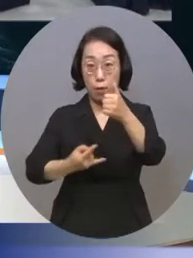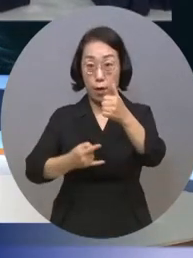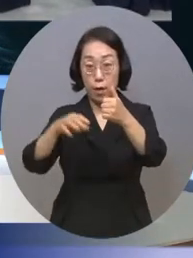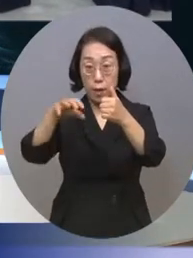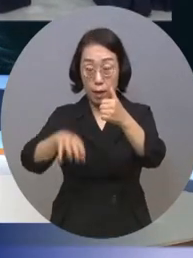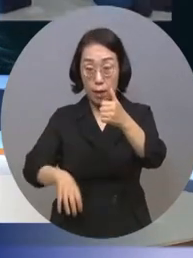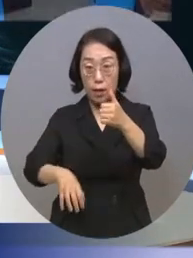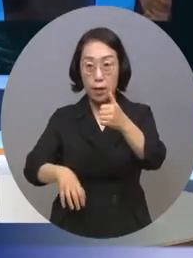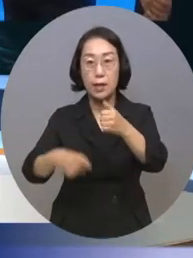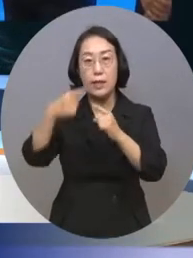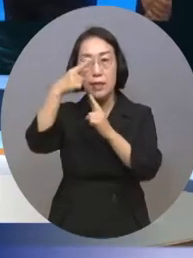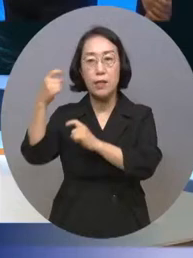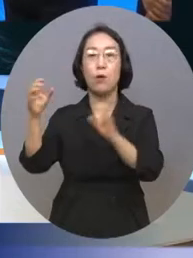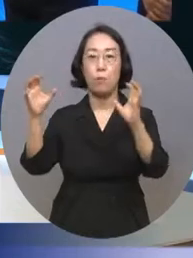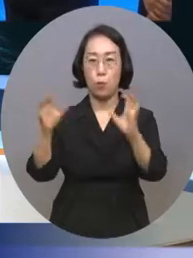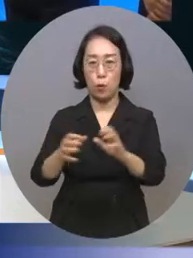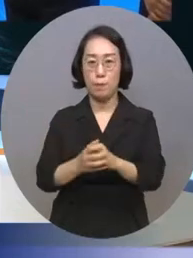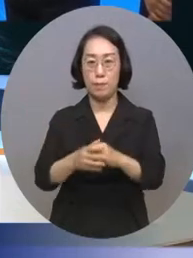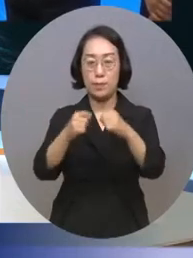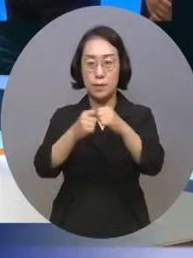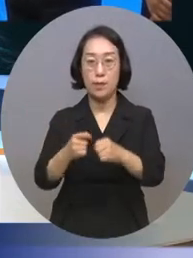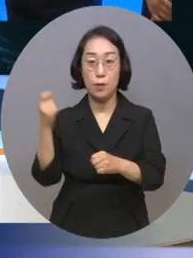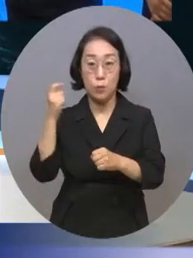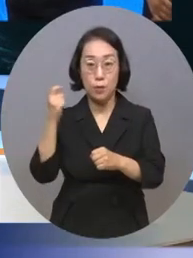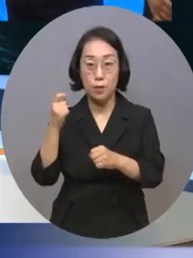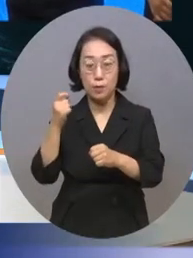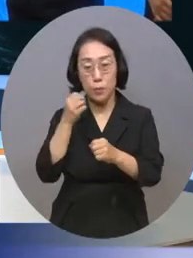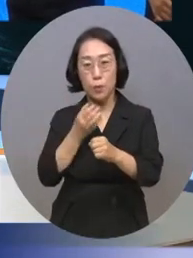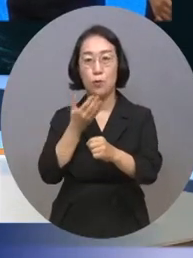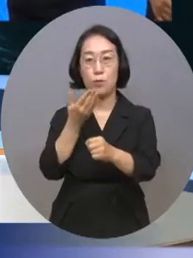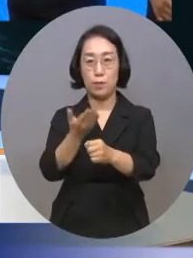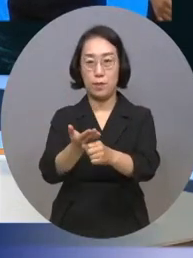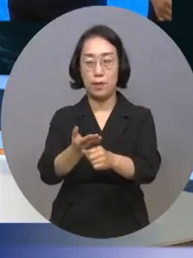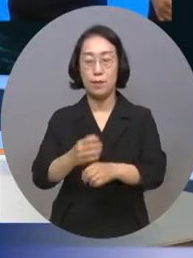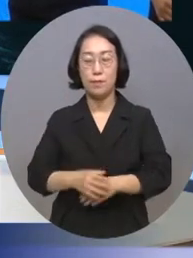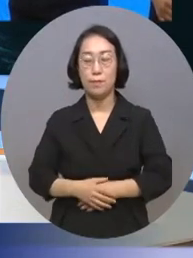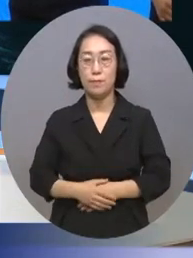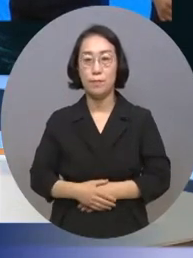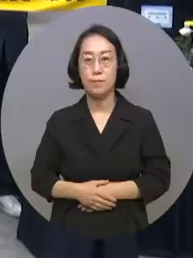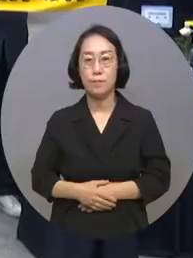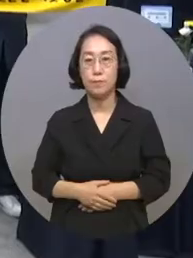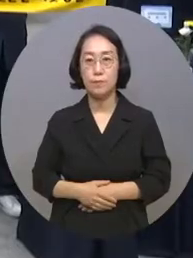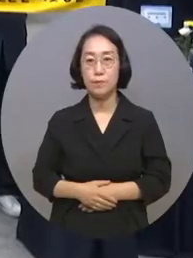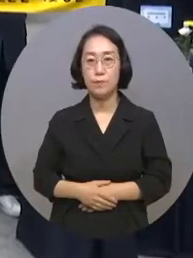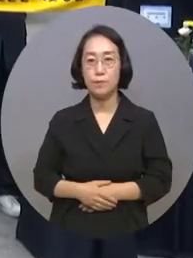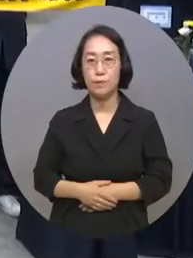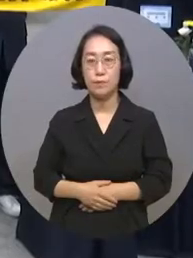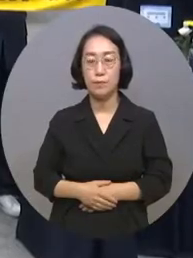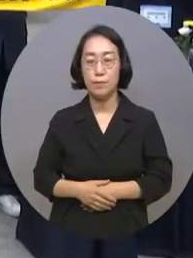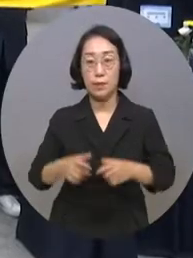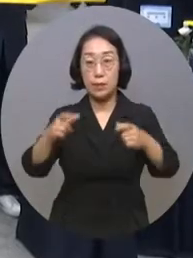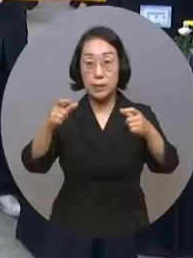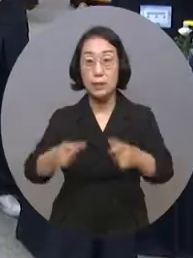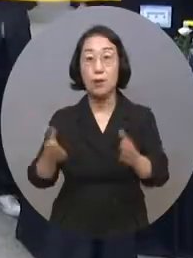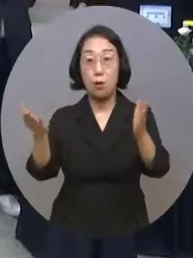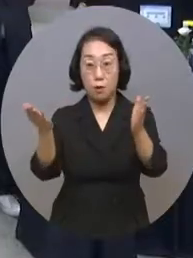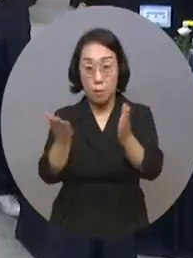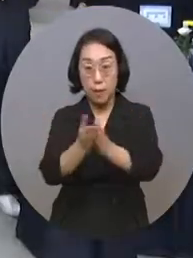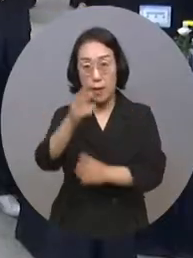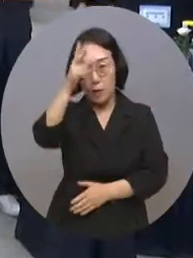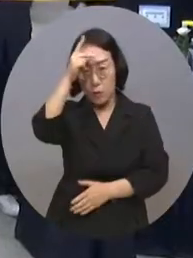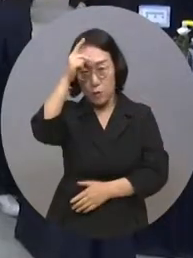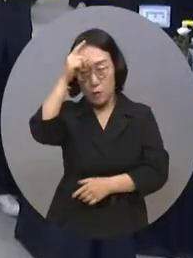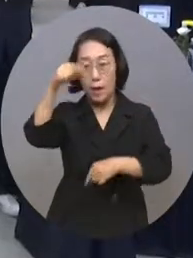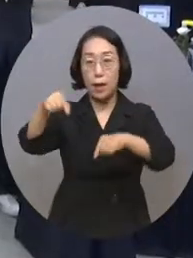기념식을 가졌습니다 자세한 소식 문경 화 기자가 전합니다 지역 맞춤형 취한 행정을